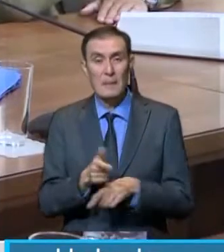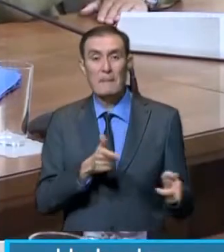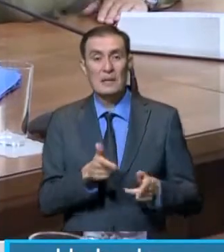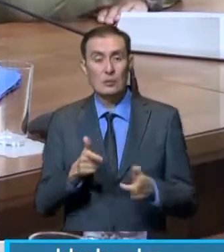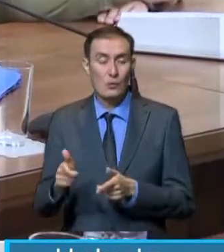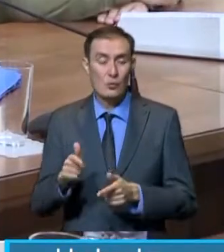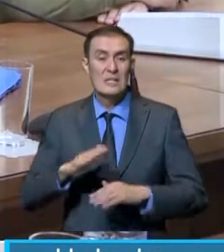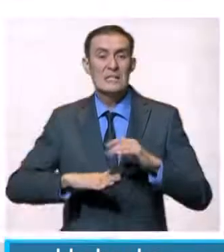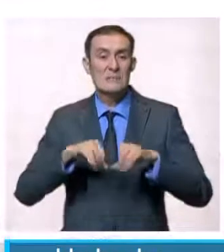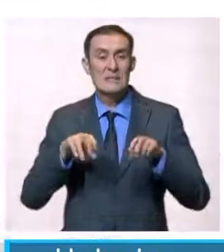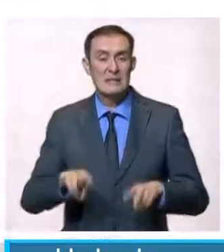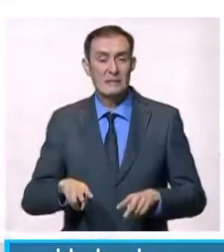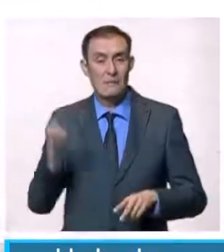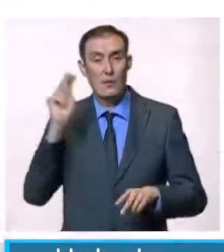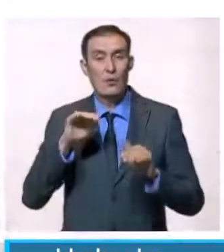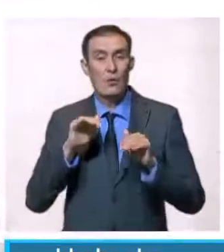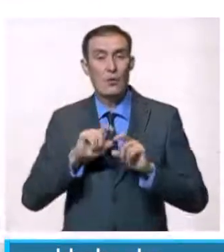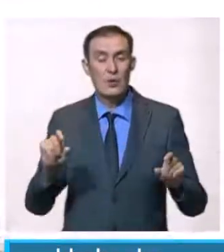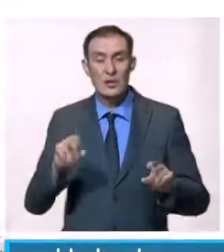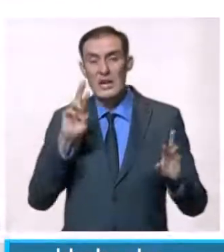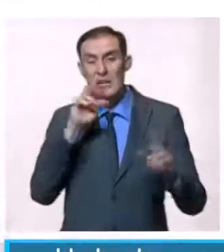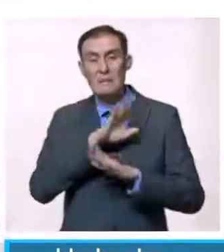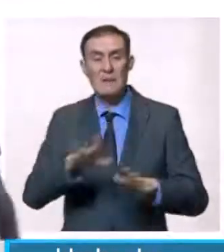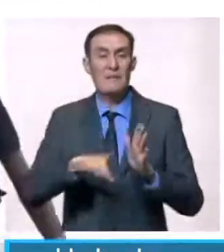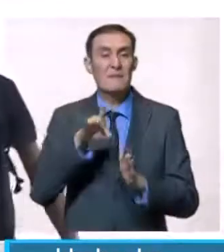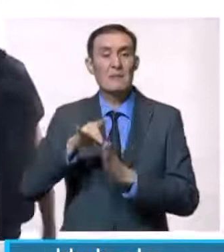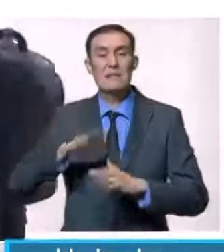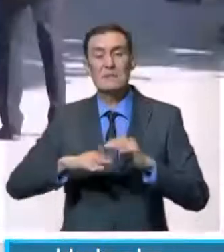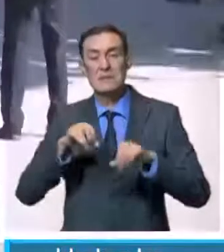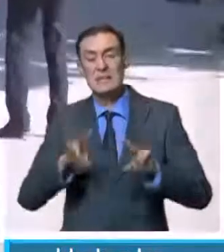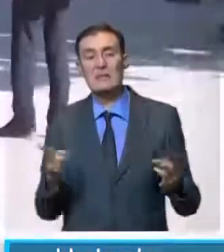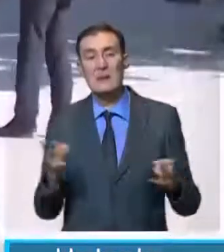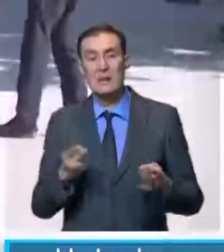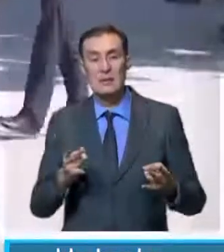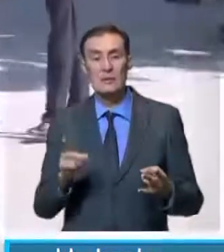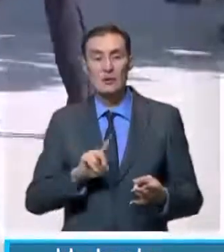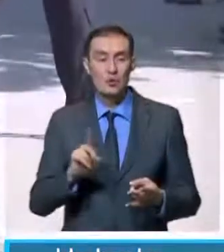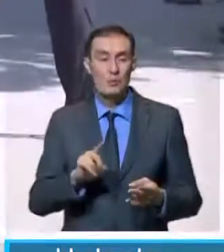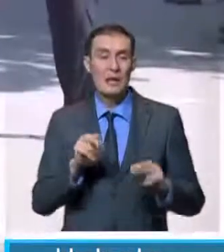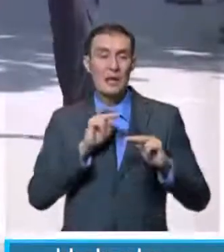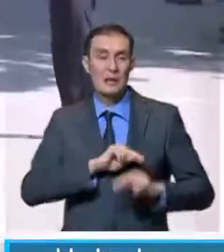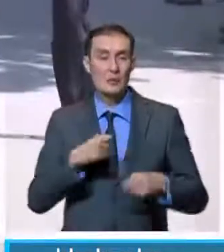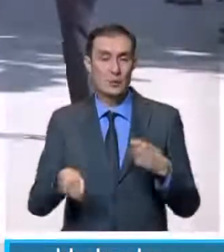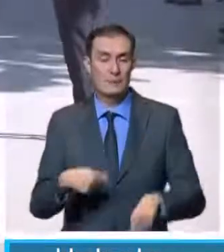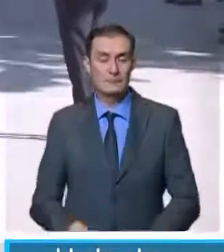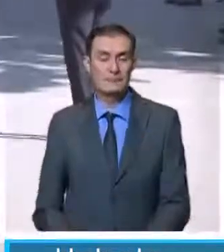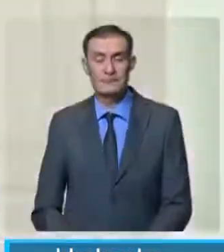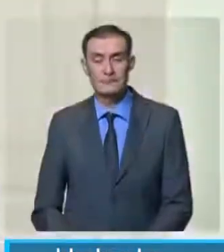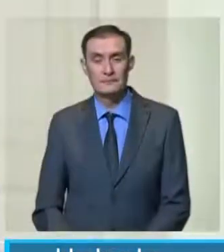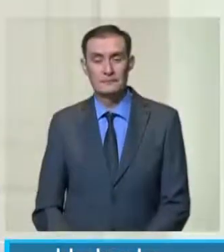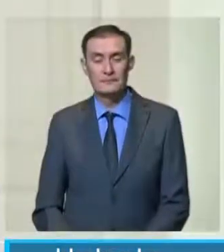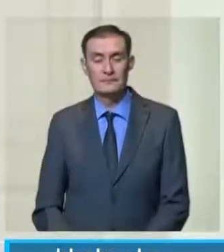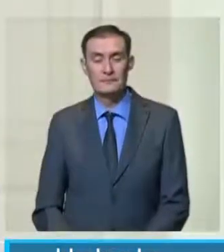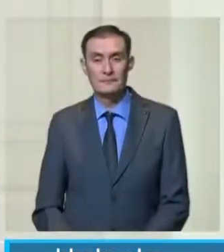подготовку кадров в колледжах. Были неправильно подобраны специалисты, необходимые для рынка труда.